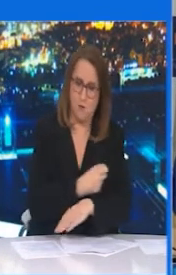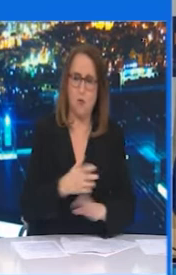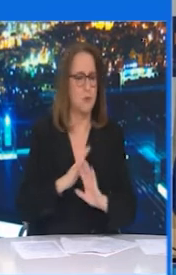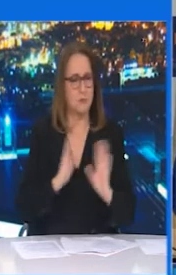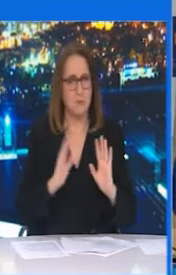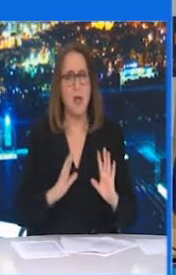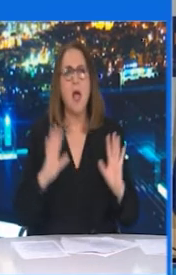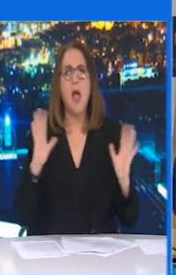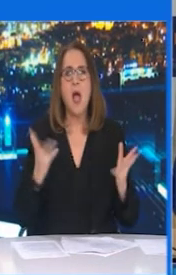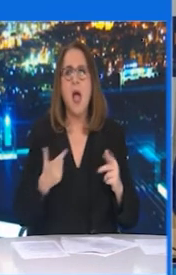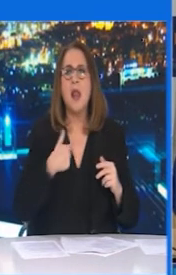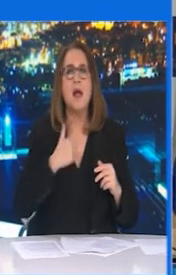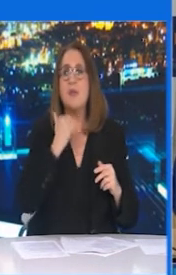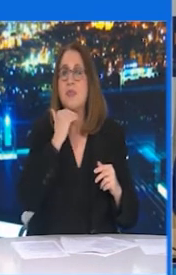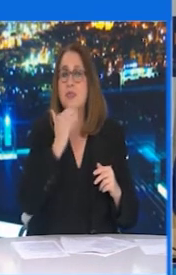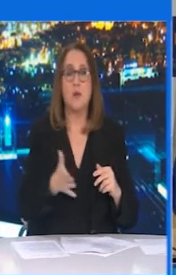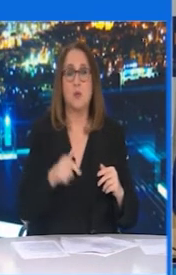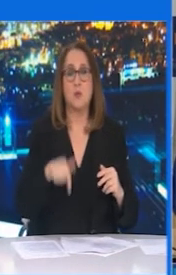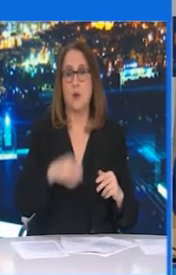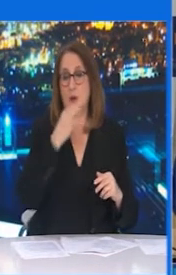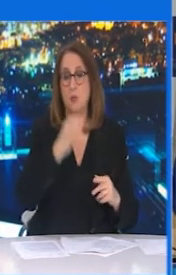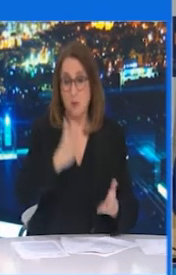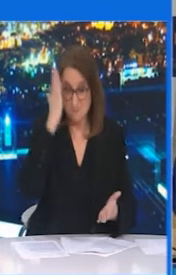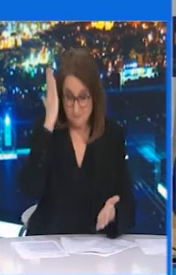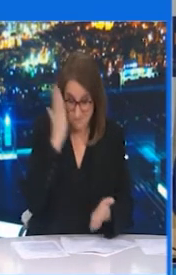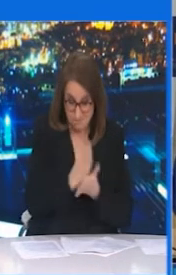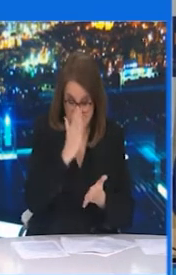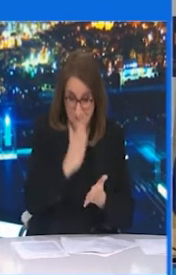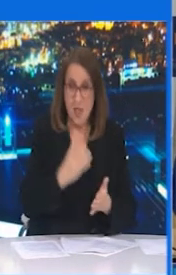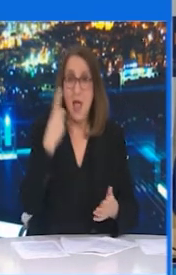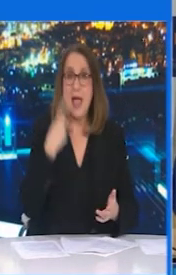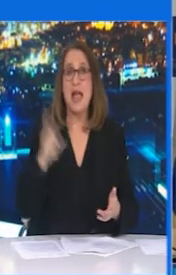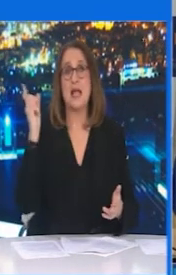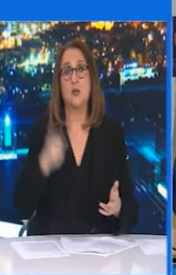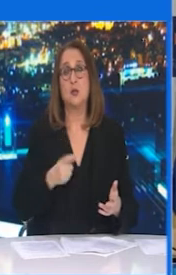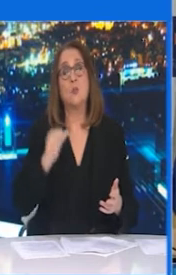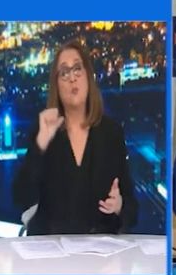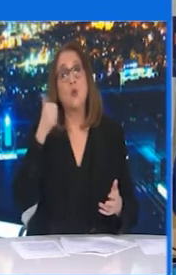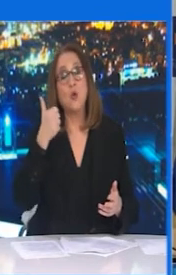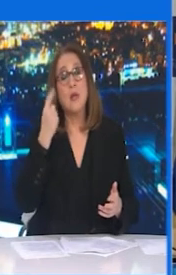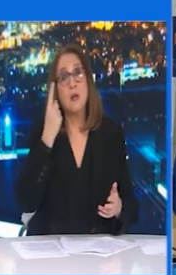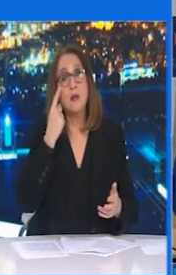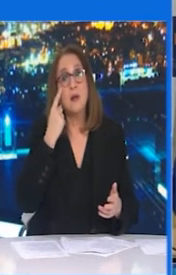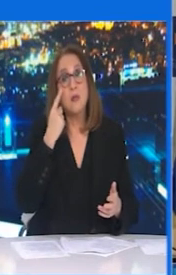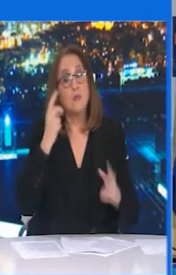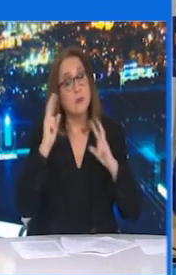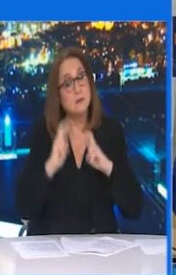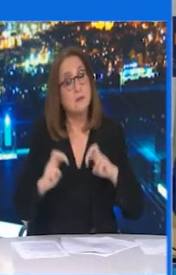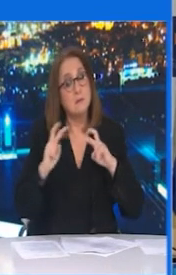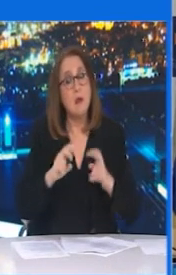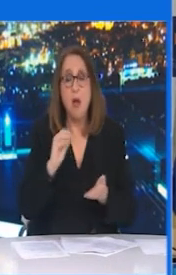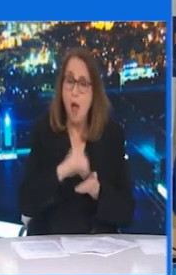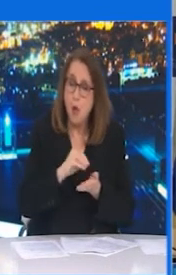να έχουμε μία οριστική τοποθέτηση εάν δεν συνεχιστεί ένας